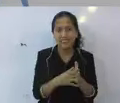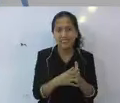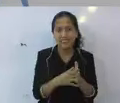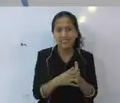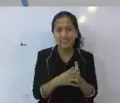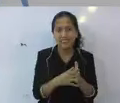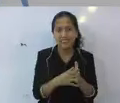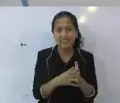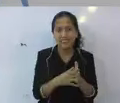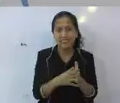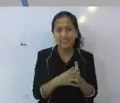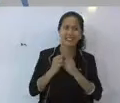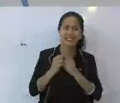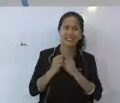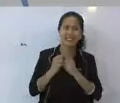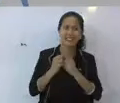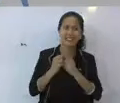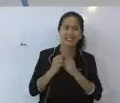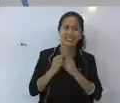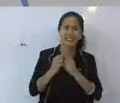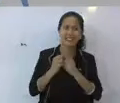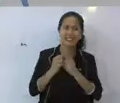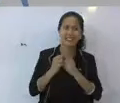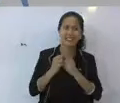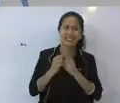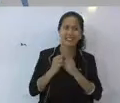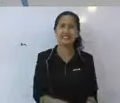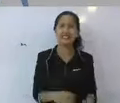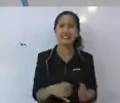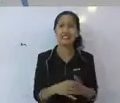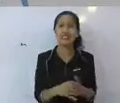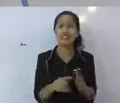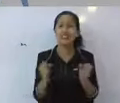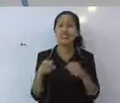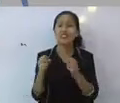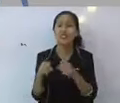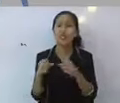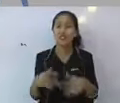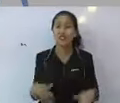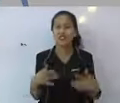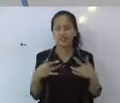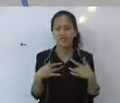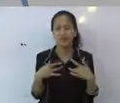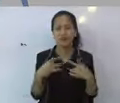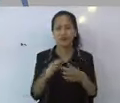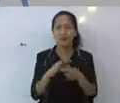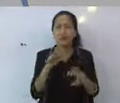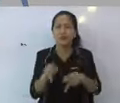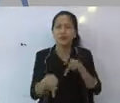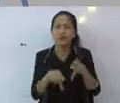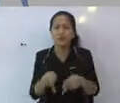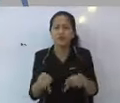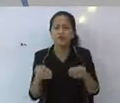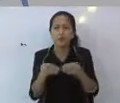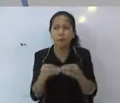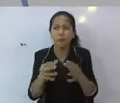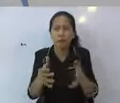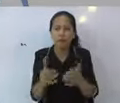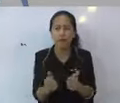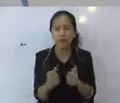madali. Mas maliit yung maiksi yung lifespan. Oo, totoo talaga yun. Kasi